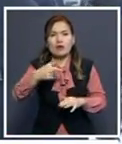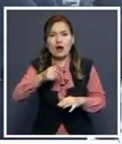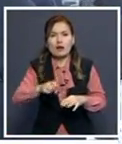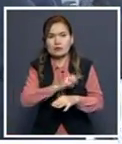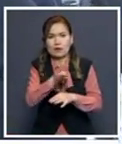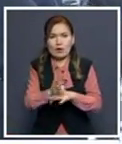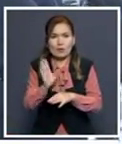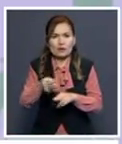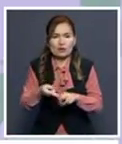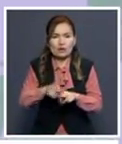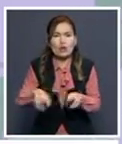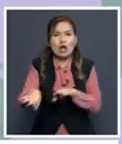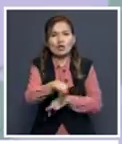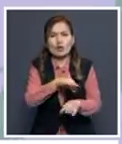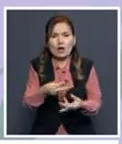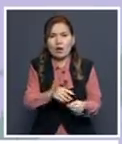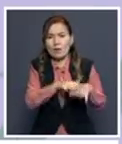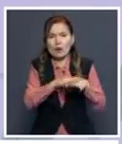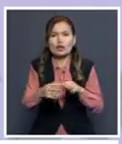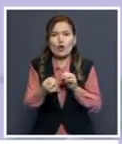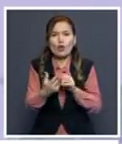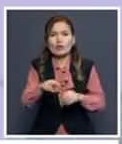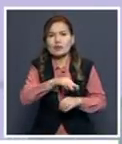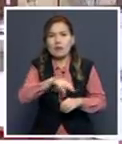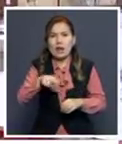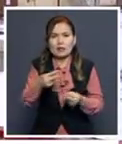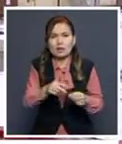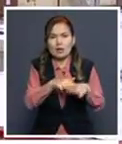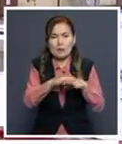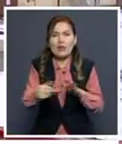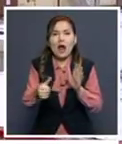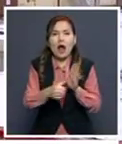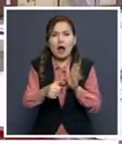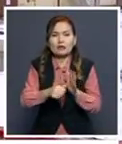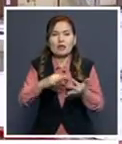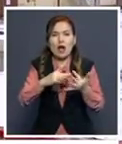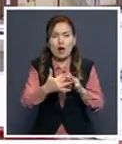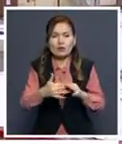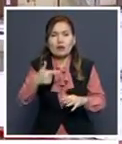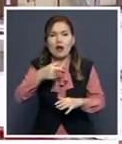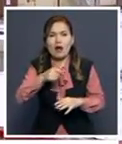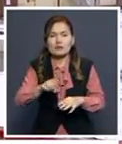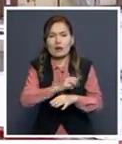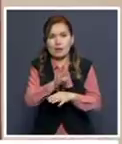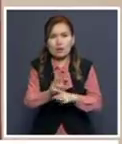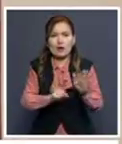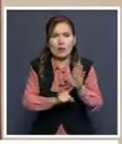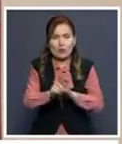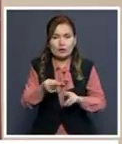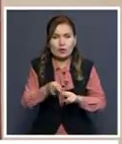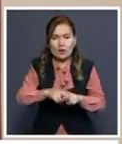болатын. Жобаның жалпы құны 13 миллиард теңге шамасында. Бүгінде 6 елді мекен көгілдір отынды тұтынып отыр. Бұл жұмыстың